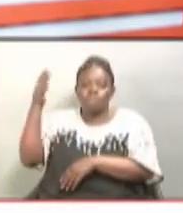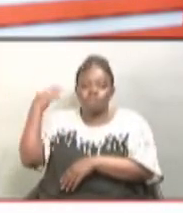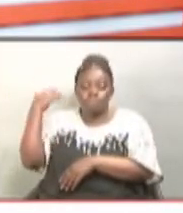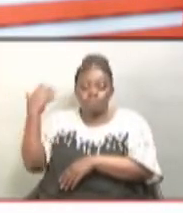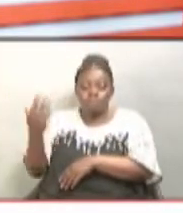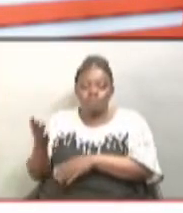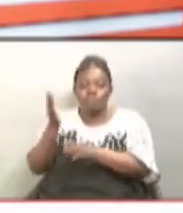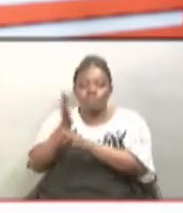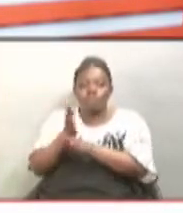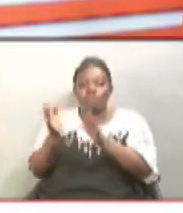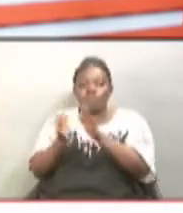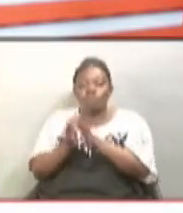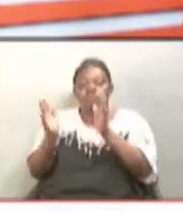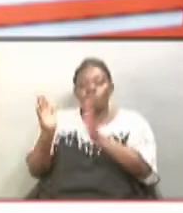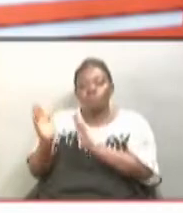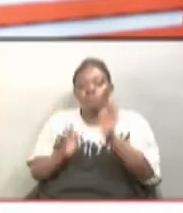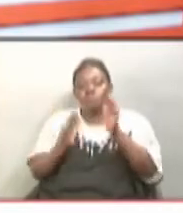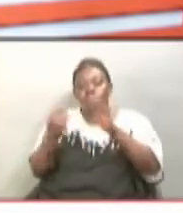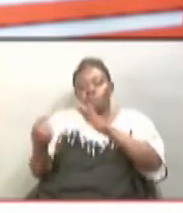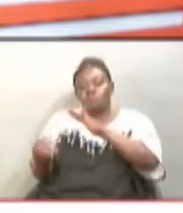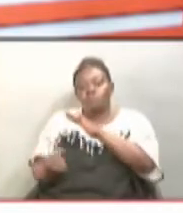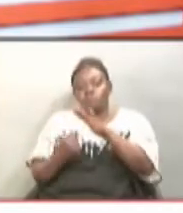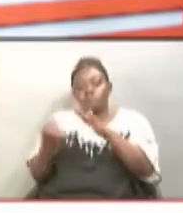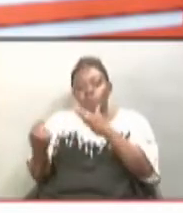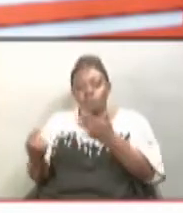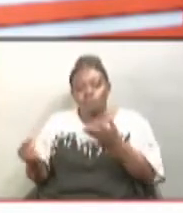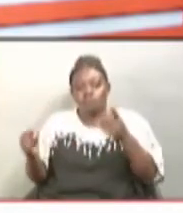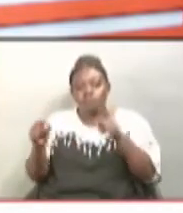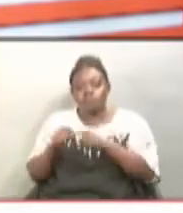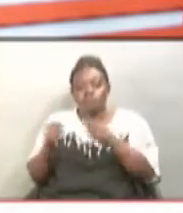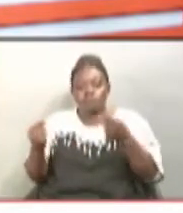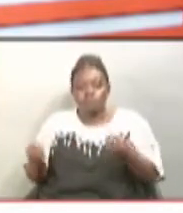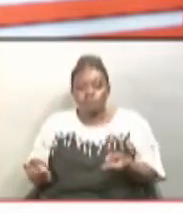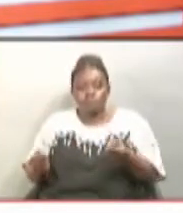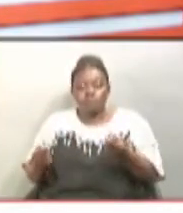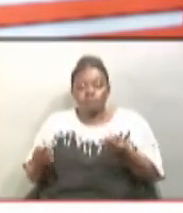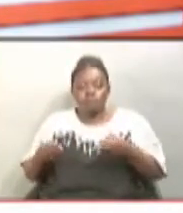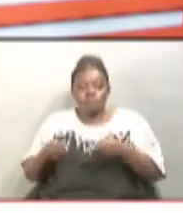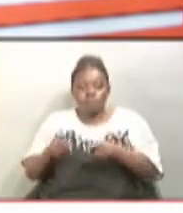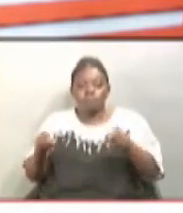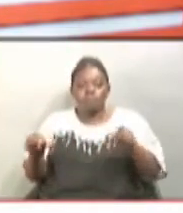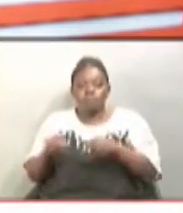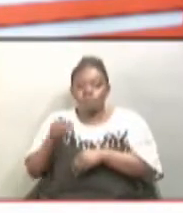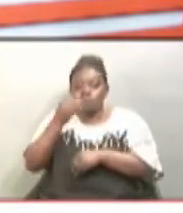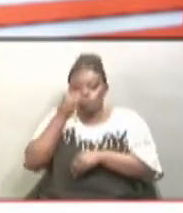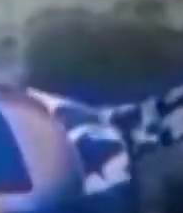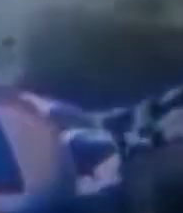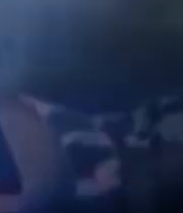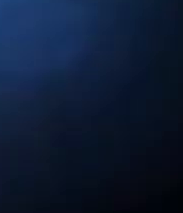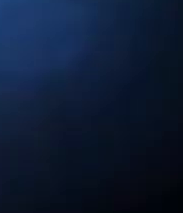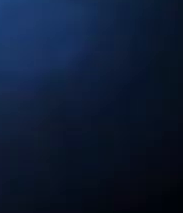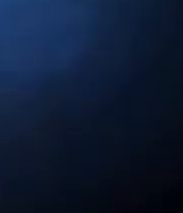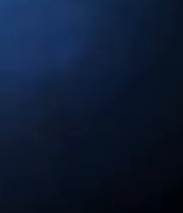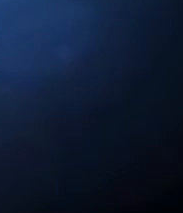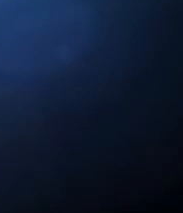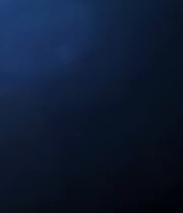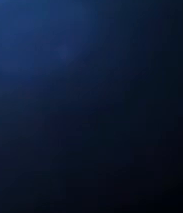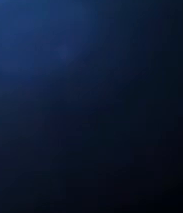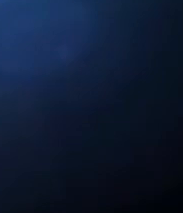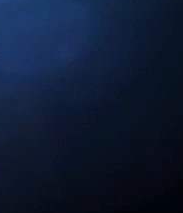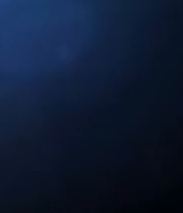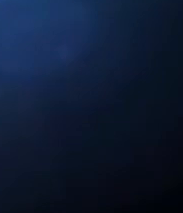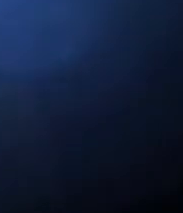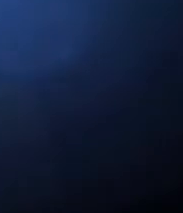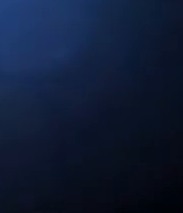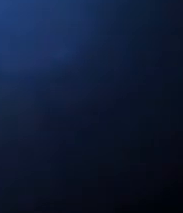bakizimba ng'okwetegekera embeera kuno nno kwe baakalizanga enku n'emmere y'empeke. Oguggwa Teguba